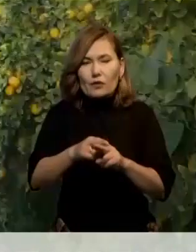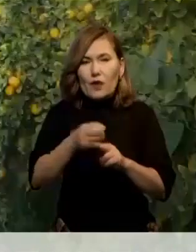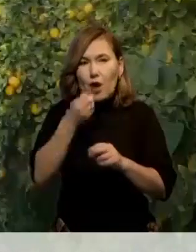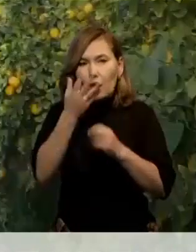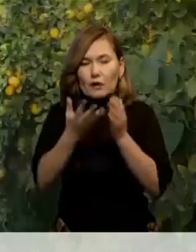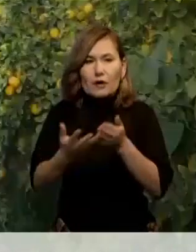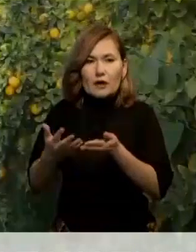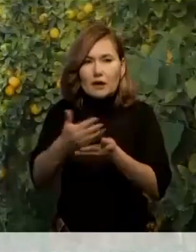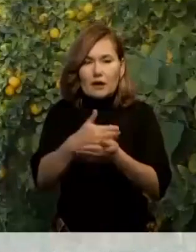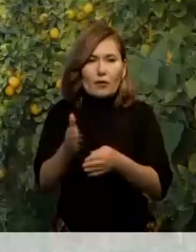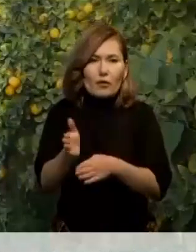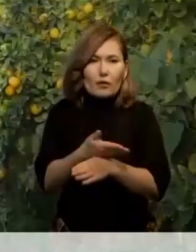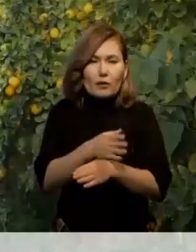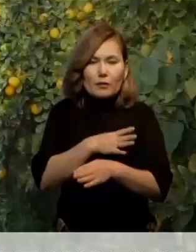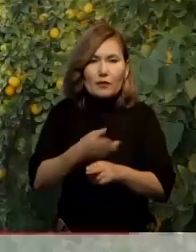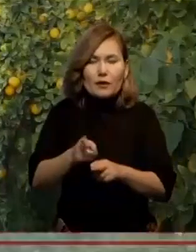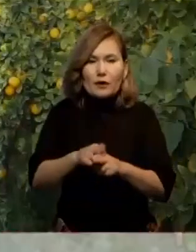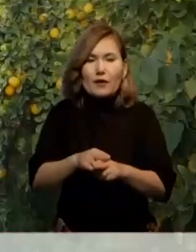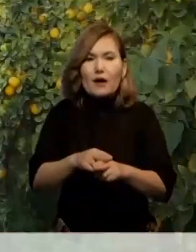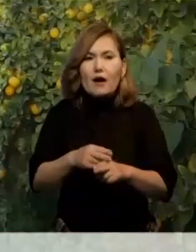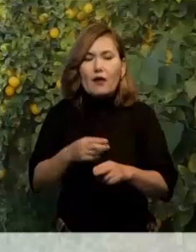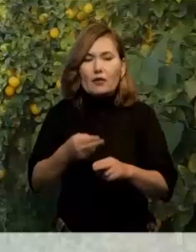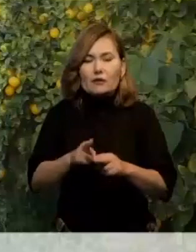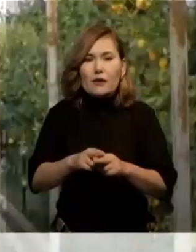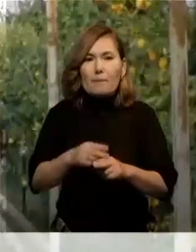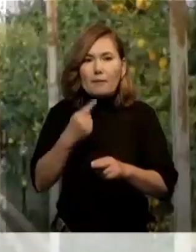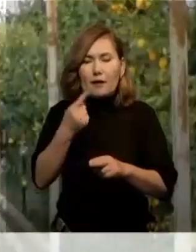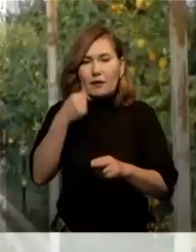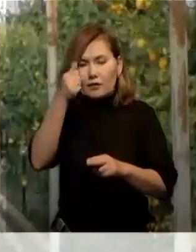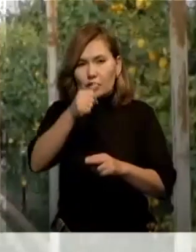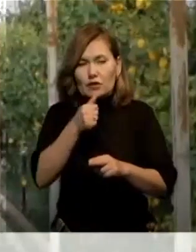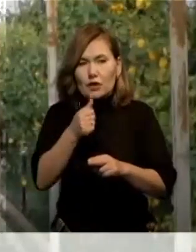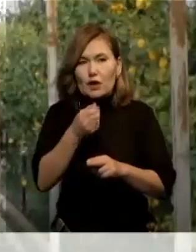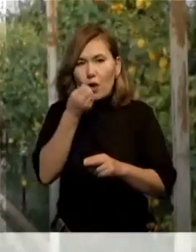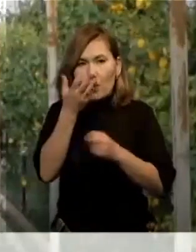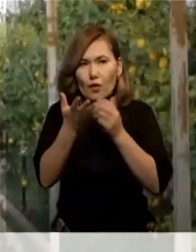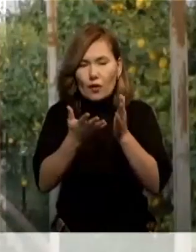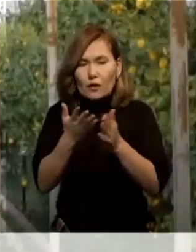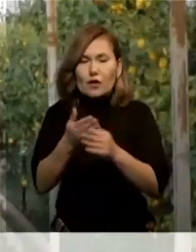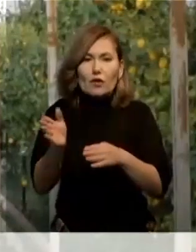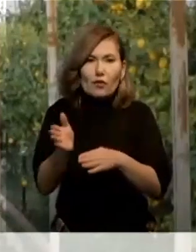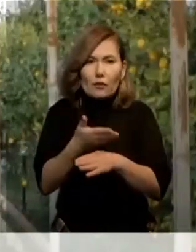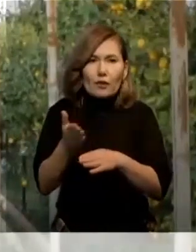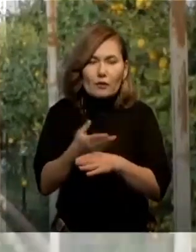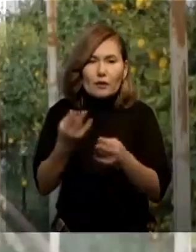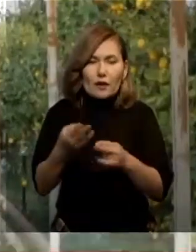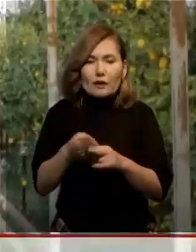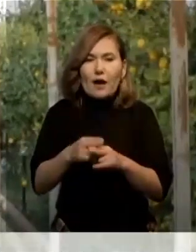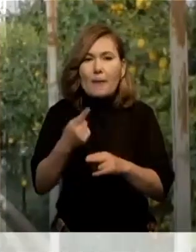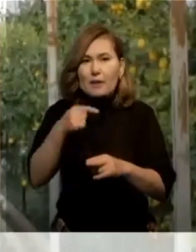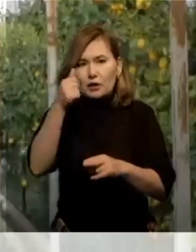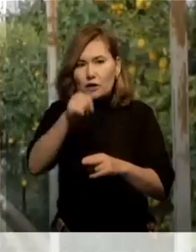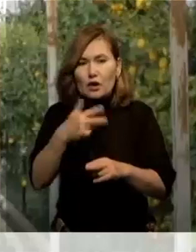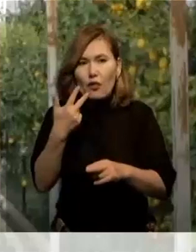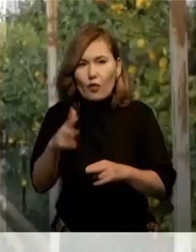айтады. Бірінші екінші жылы гүл дейді, салады, бірақ 60-тай беру керек та оны. Үшінші жылы 15-20 килограмм береді, төртінші жылы 40 килограмм